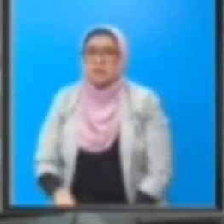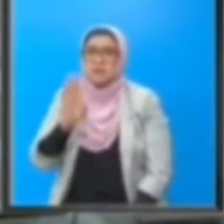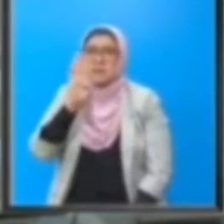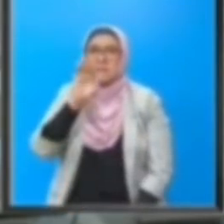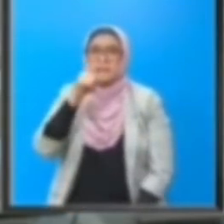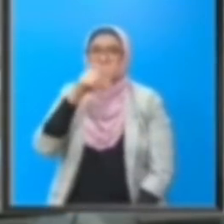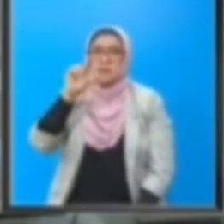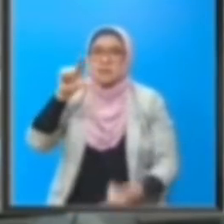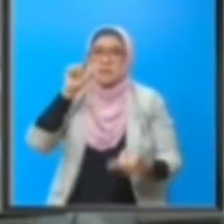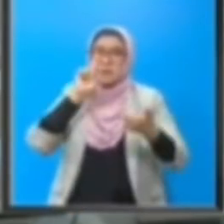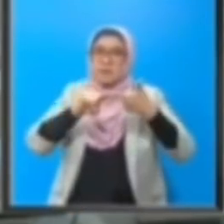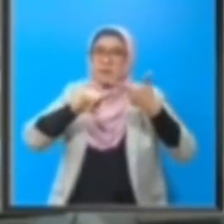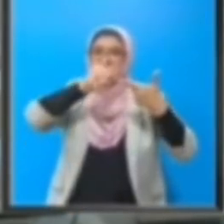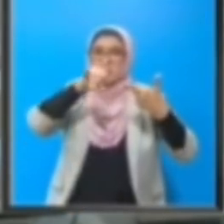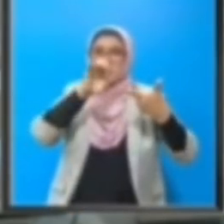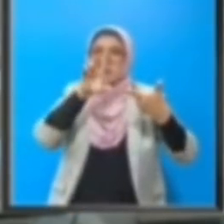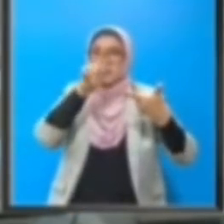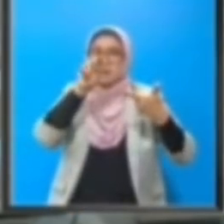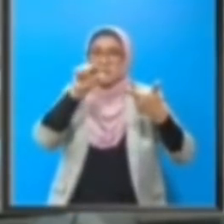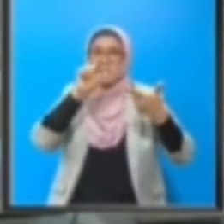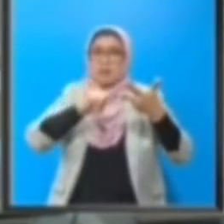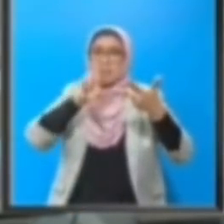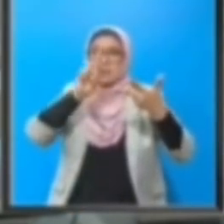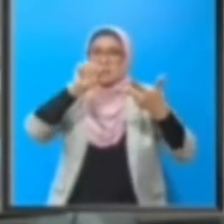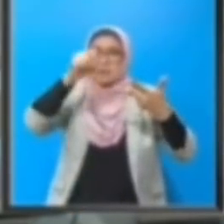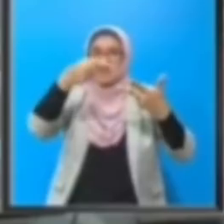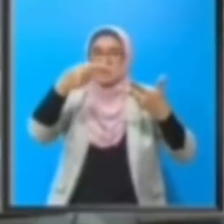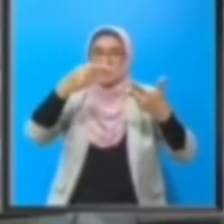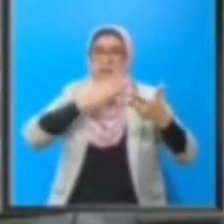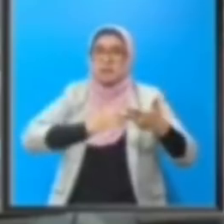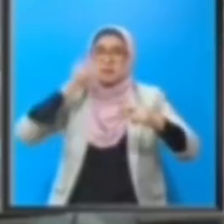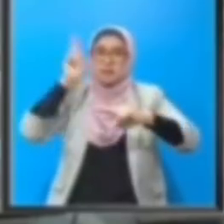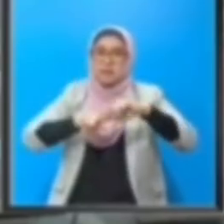Bali, jelutong. Rasa sila duduk. Baik.